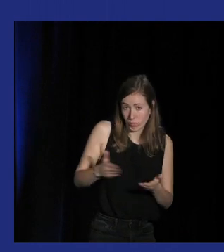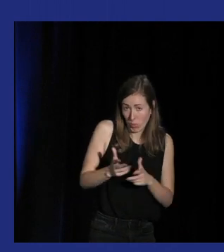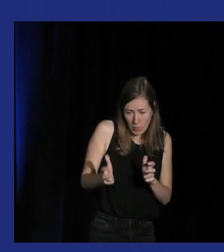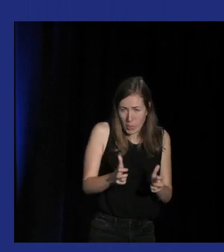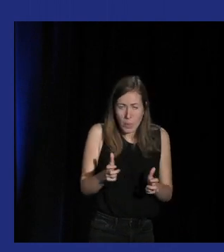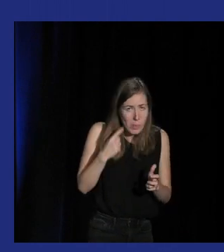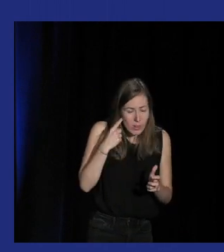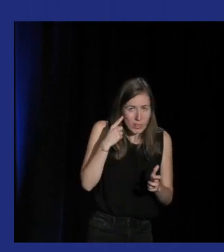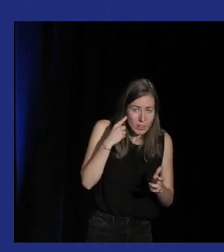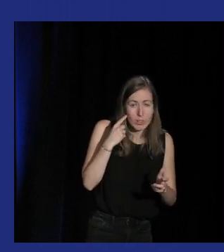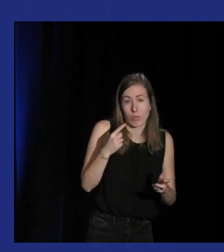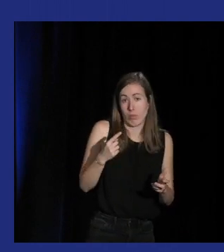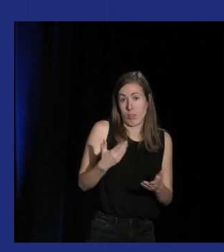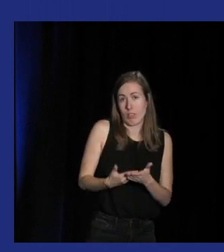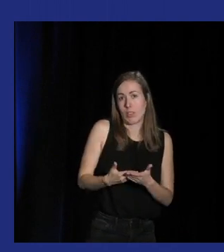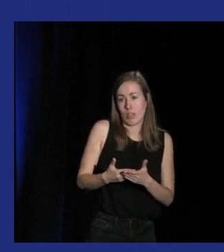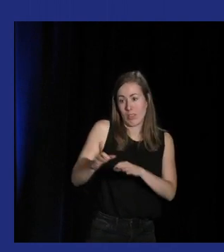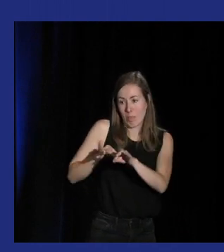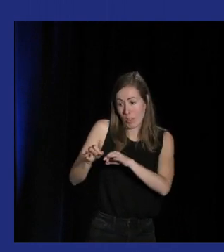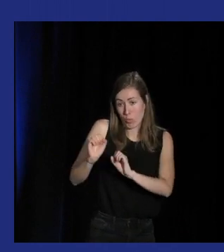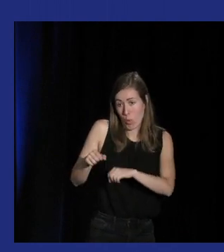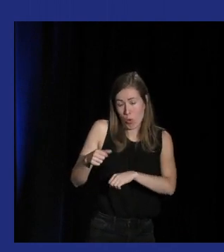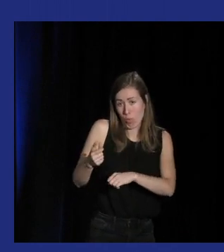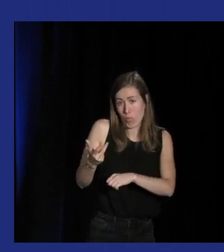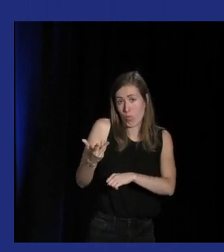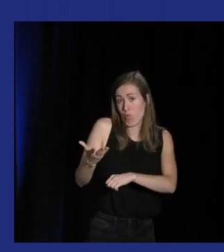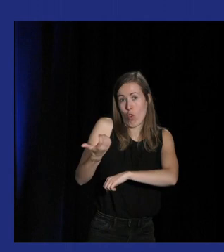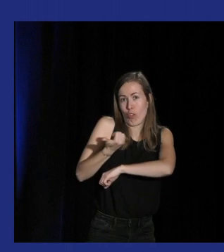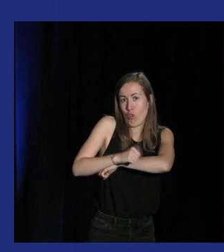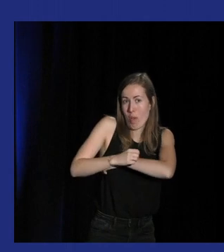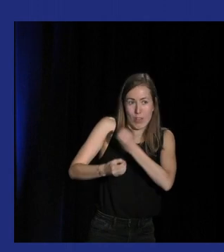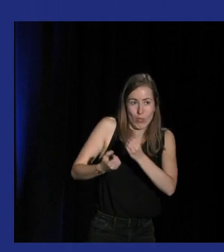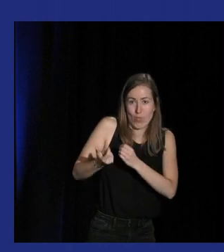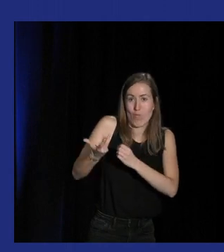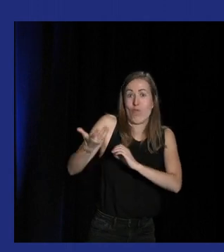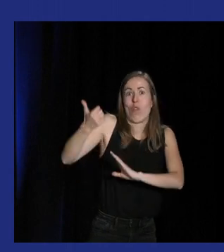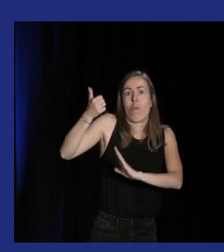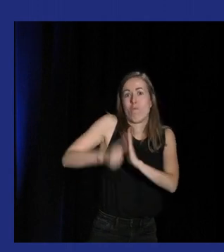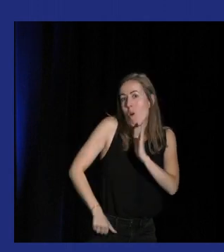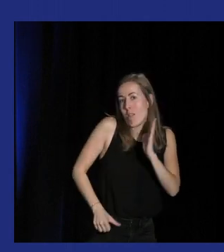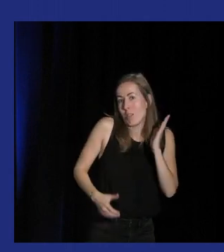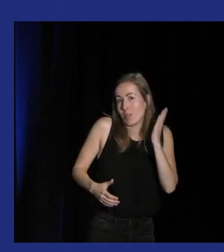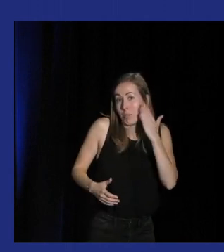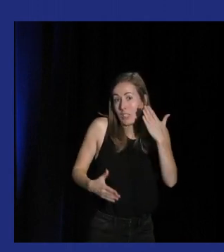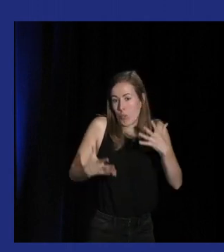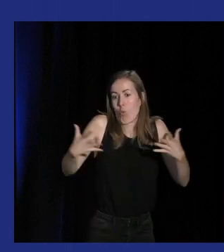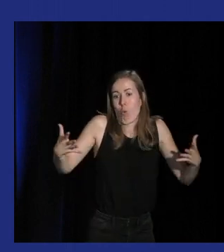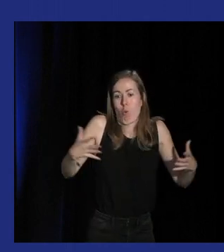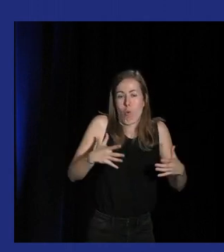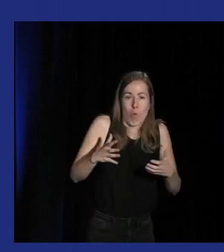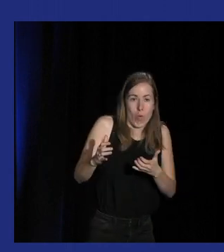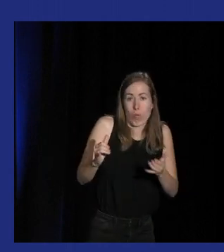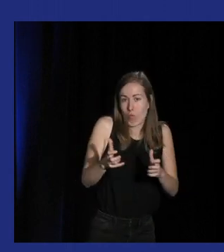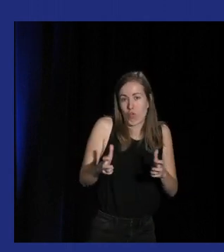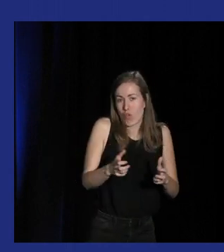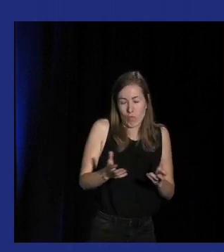grande partie comme ça de mixage qui peut durer plusieurs semaines voire voir moi si c'est vraiment un gros truc donc